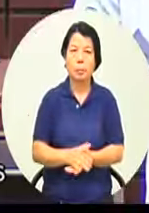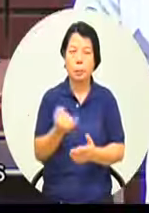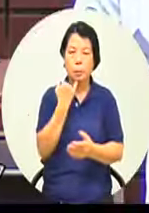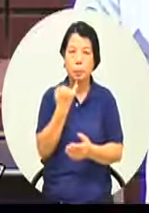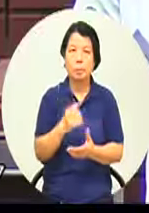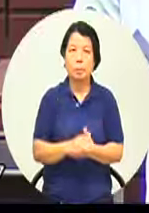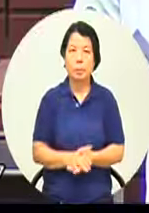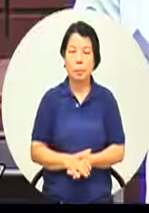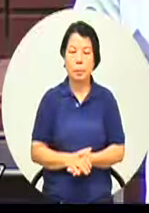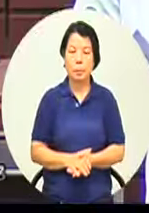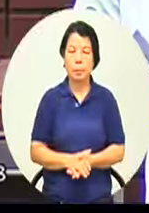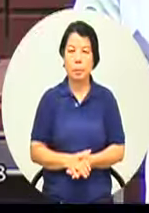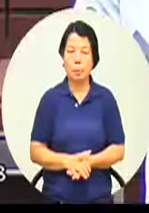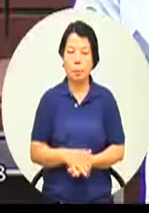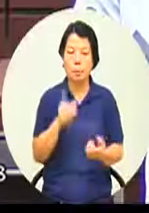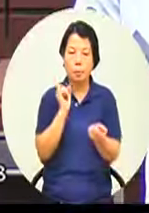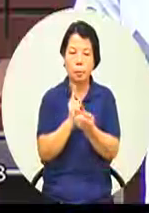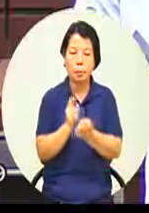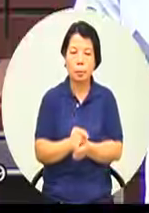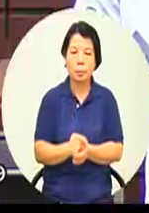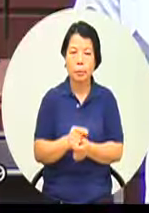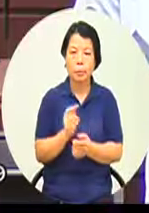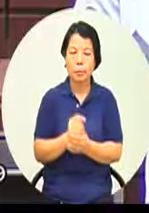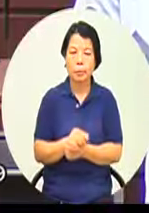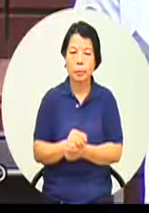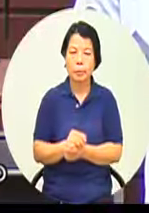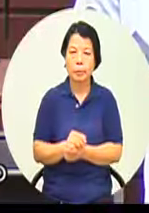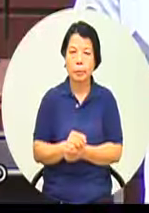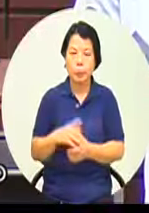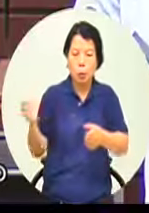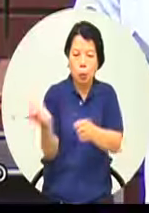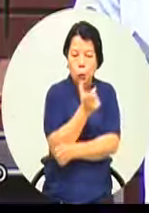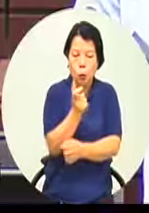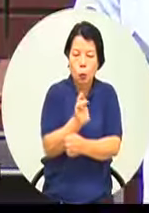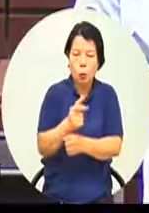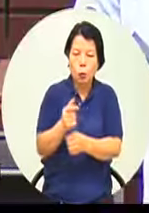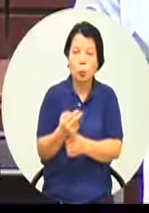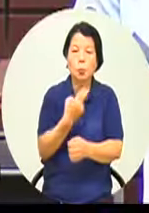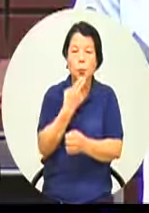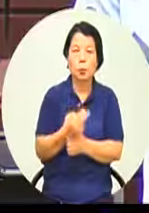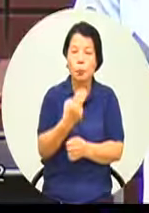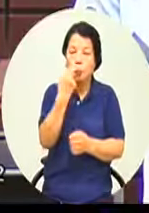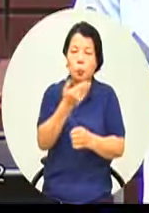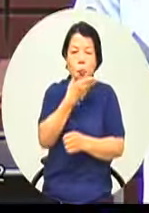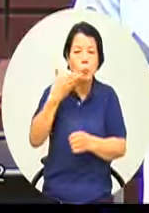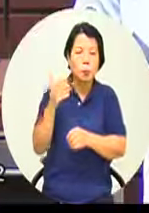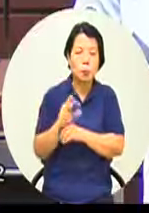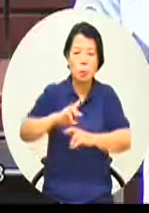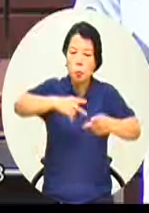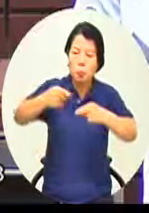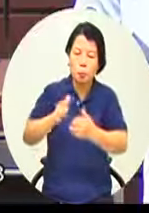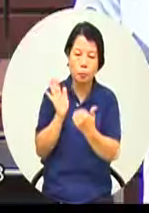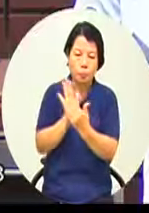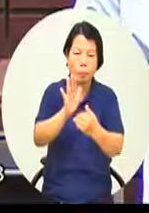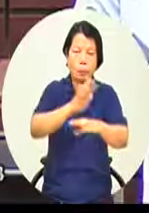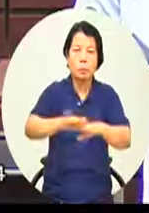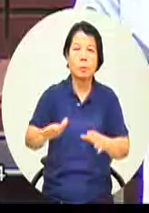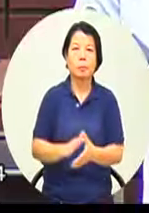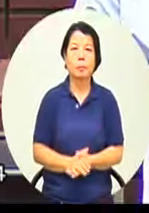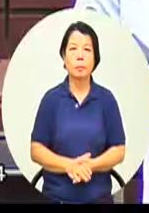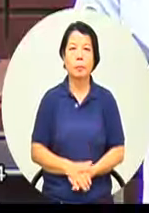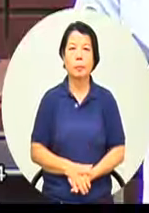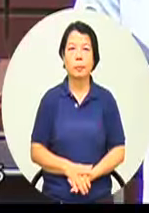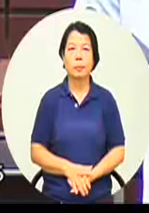是说可以对一个防灾呢，就是说气候变迁呢很大的因素可以阻碍的。那另外刚